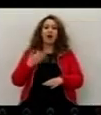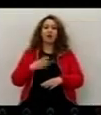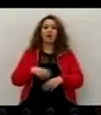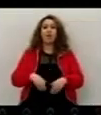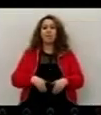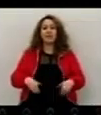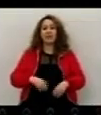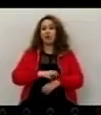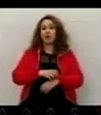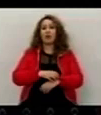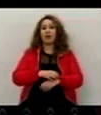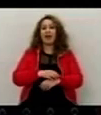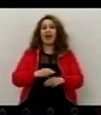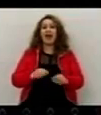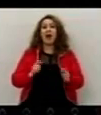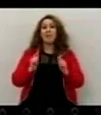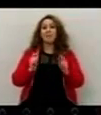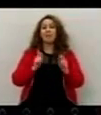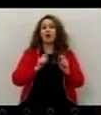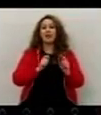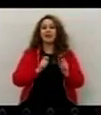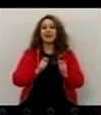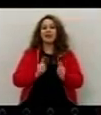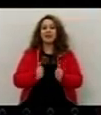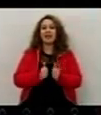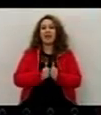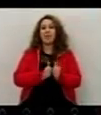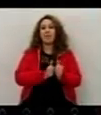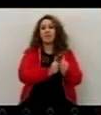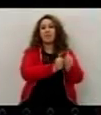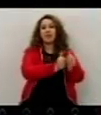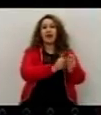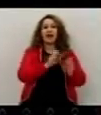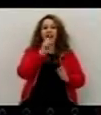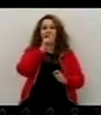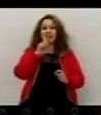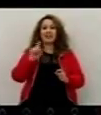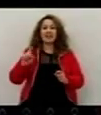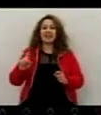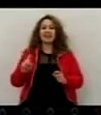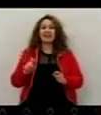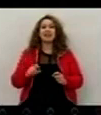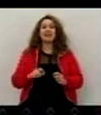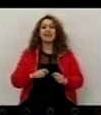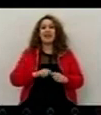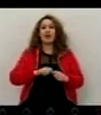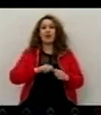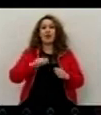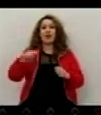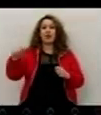والتي تضمنت سياسة الدعم المرافقة في إيصال الكهرباء والدعم الطاقة الكهربائية